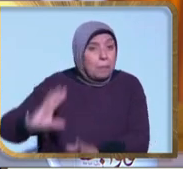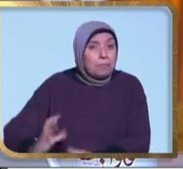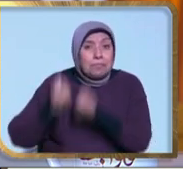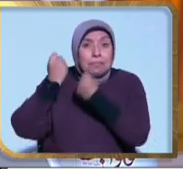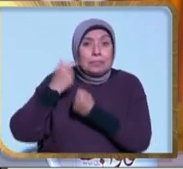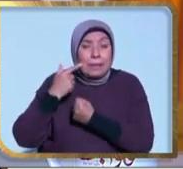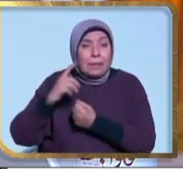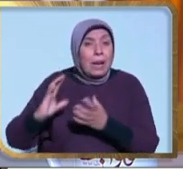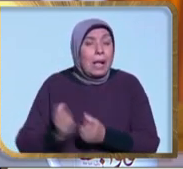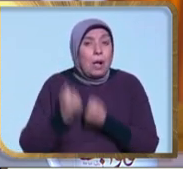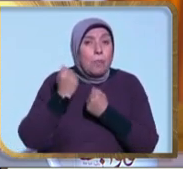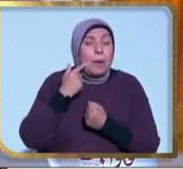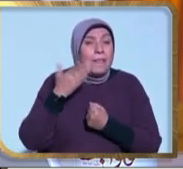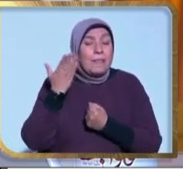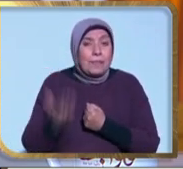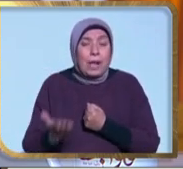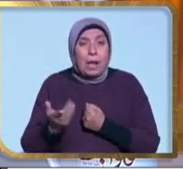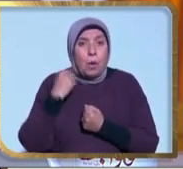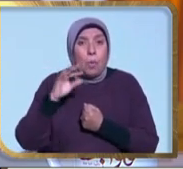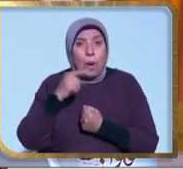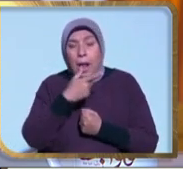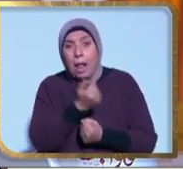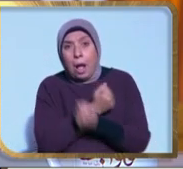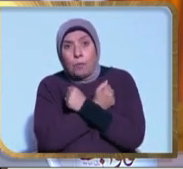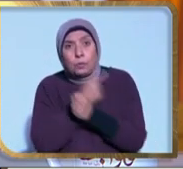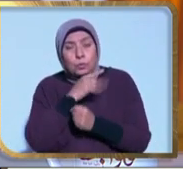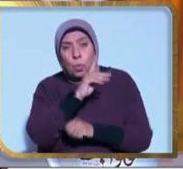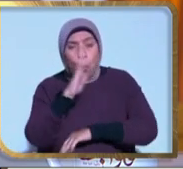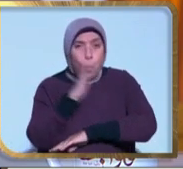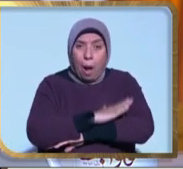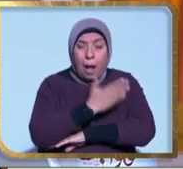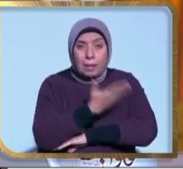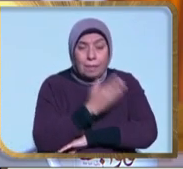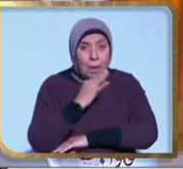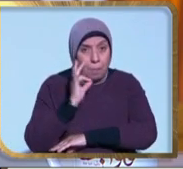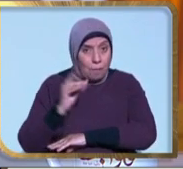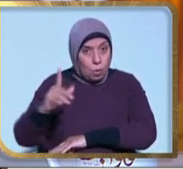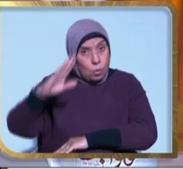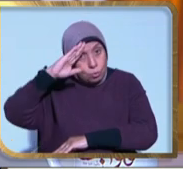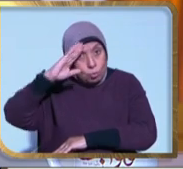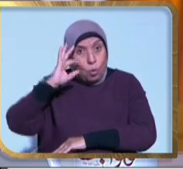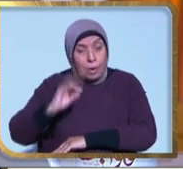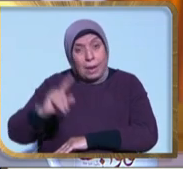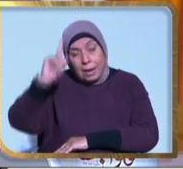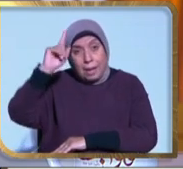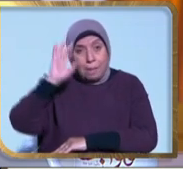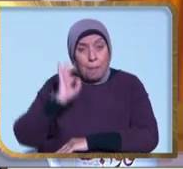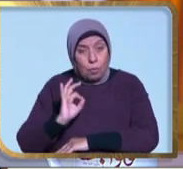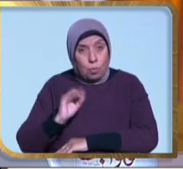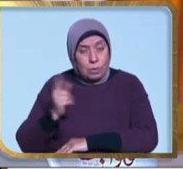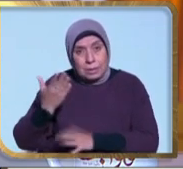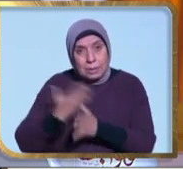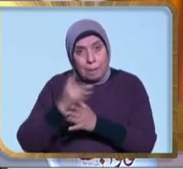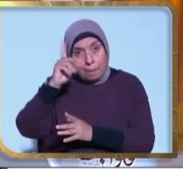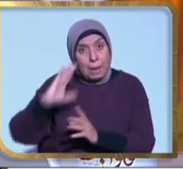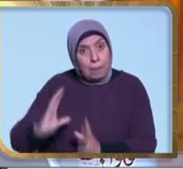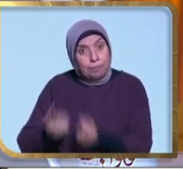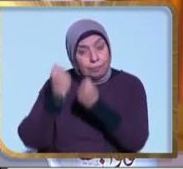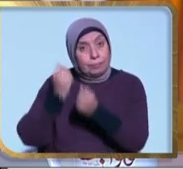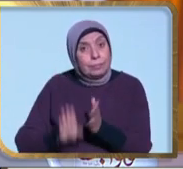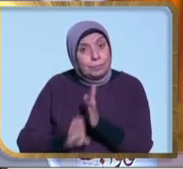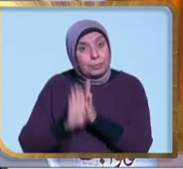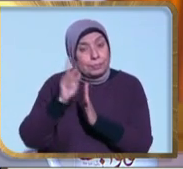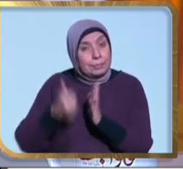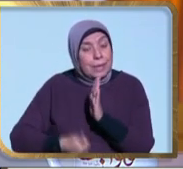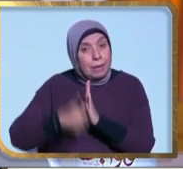واهلك عدوهم وده الشكر اللي المفروض يعقب هذا النصر العظيم بعد ان زجرهم ومشوا مع سيدنا